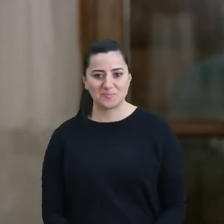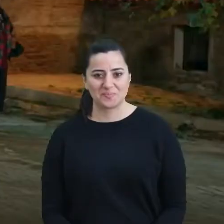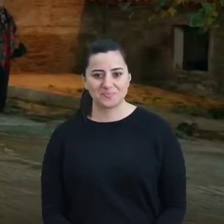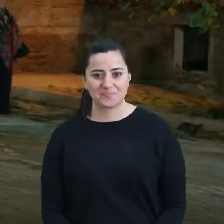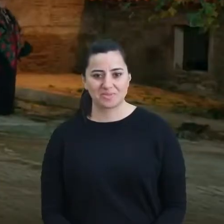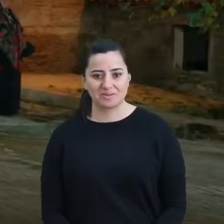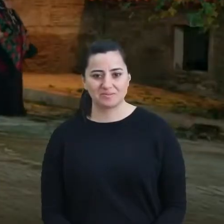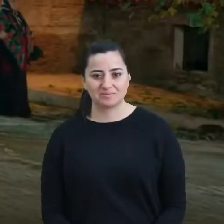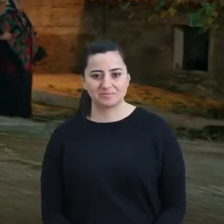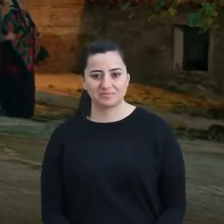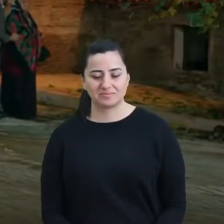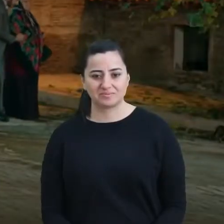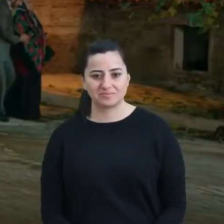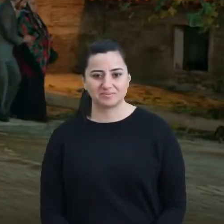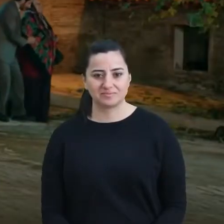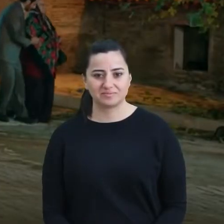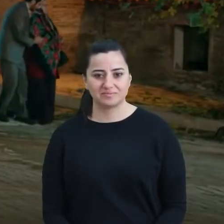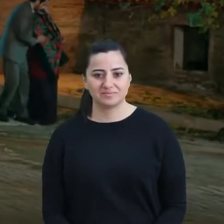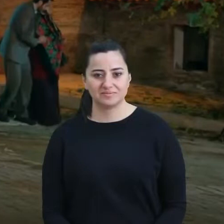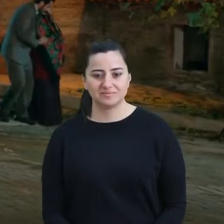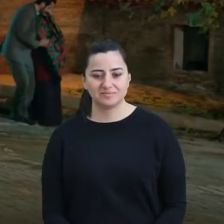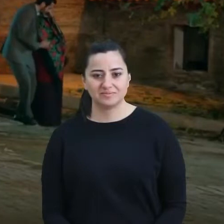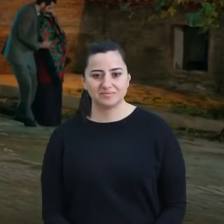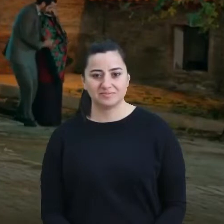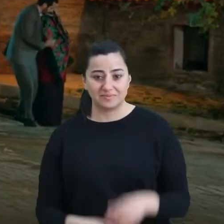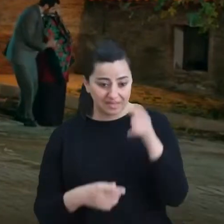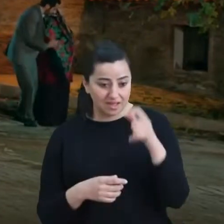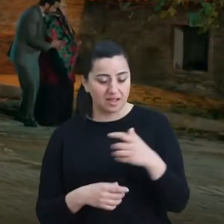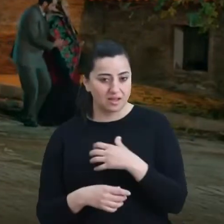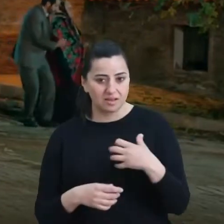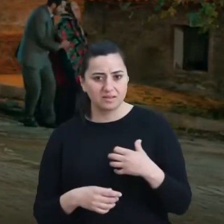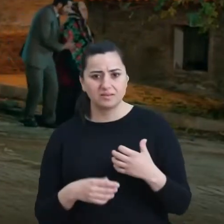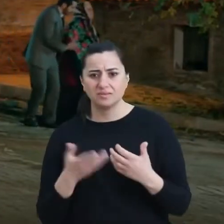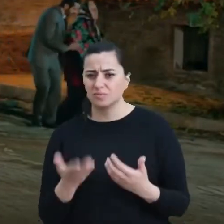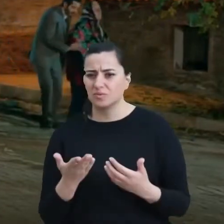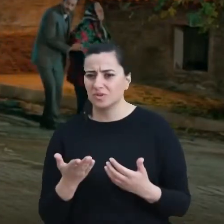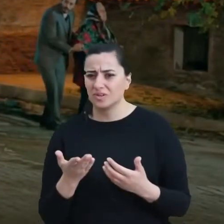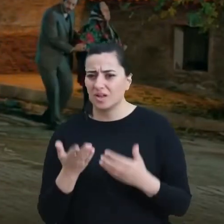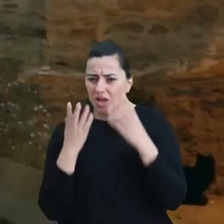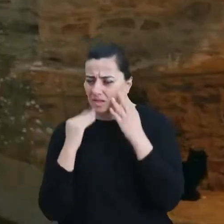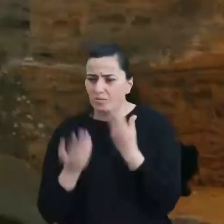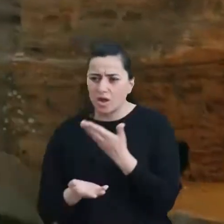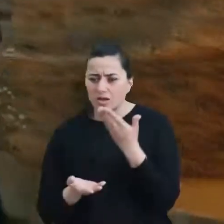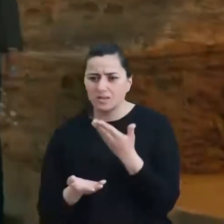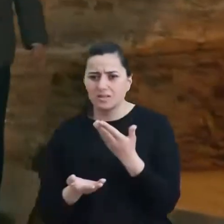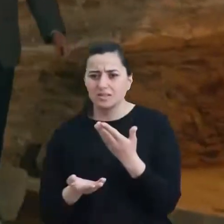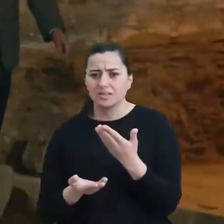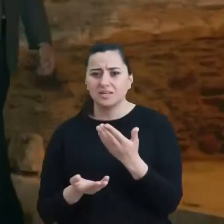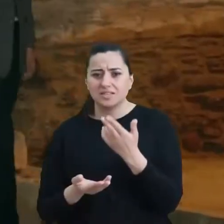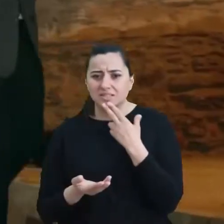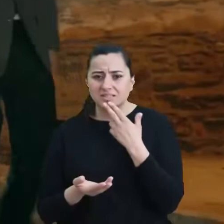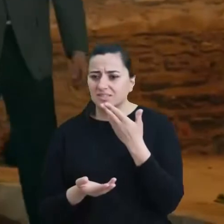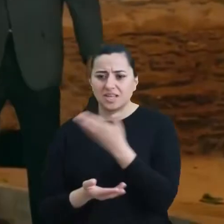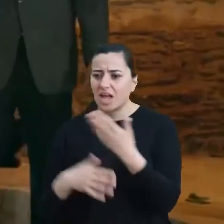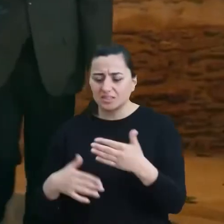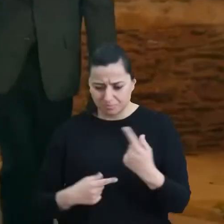misali yakasına taktı. Safiye gülümsedi halini. Gidiyorlar. Neyin şapşallığı bu, ben anlamıyorum ki. Kızı beni istiyor, seni